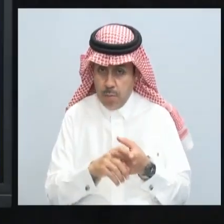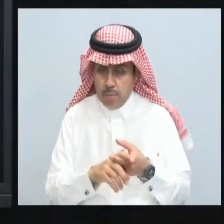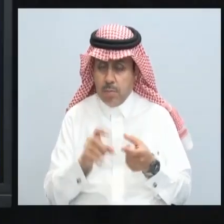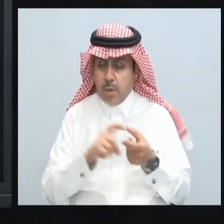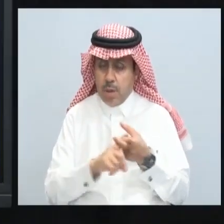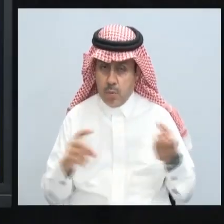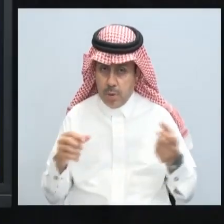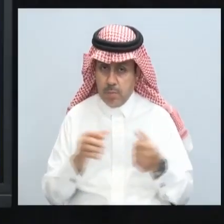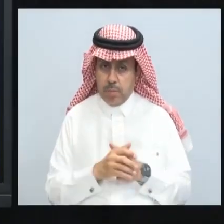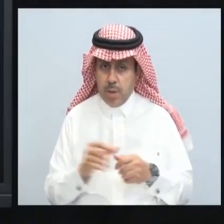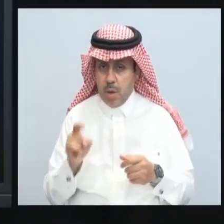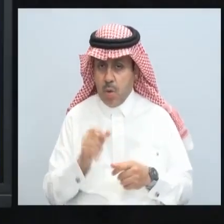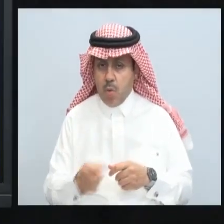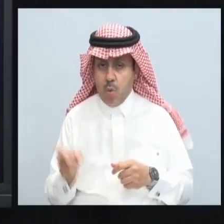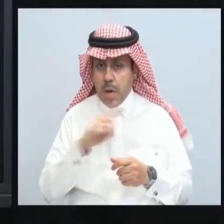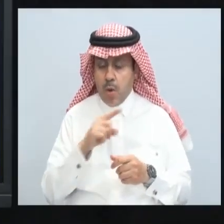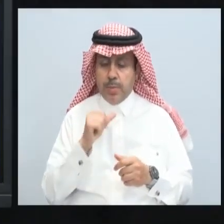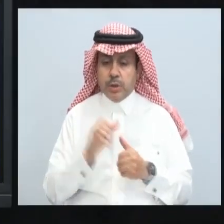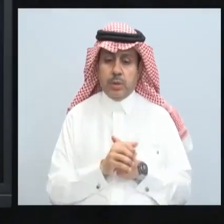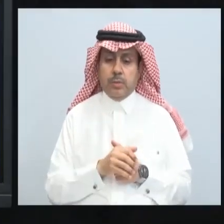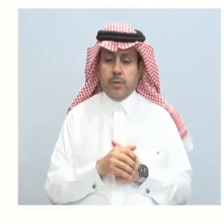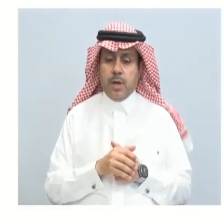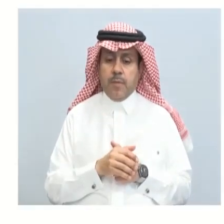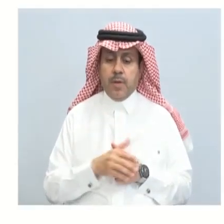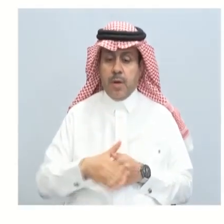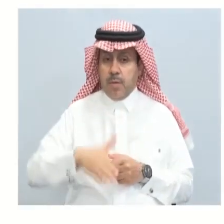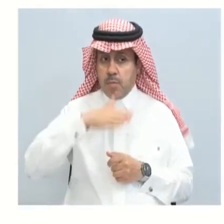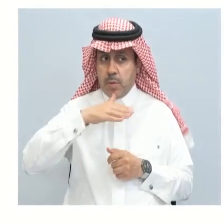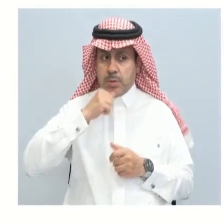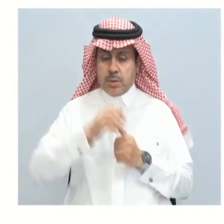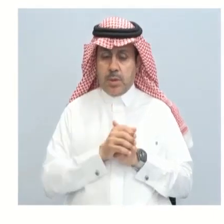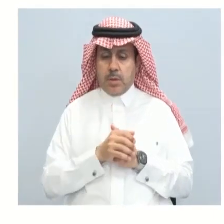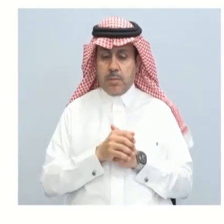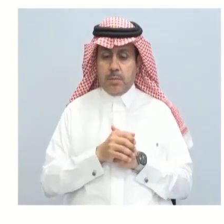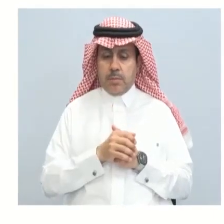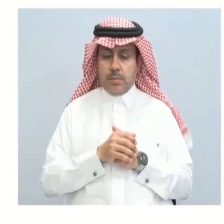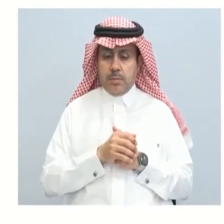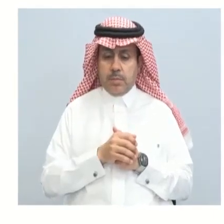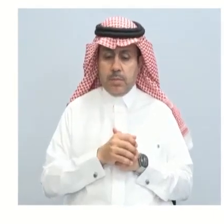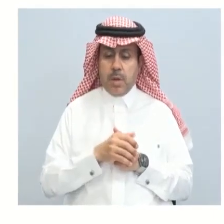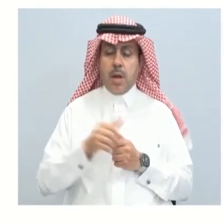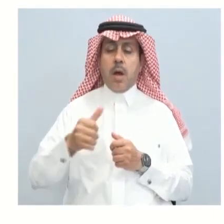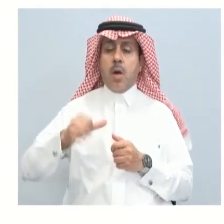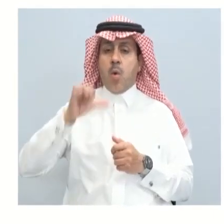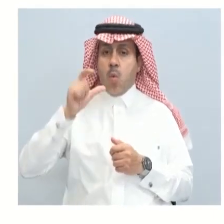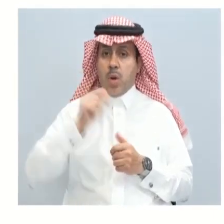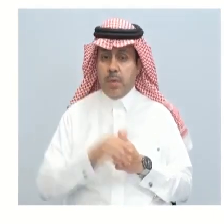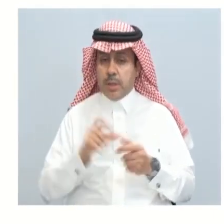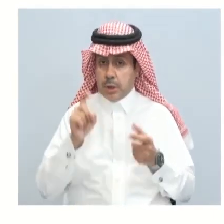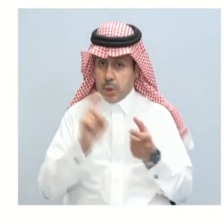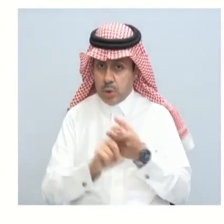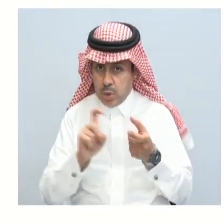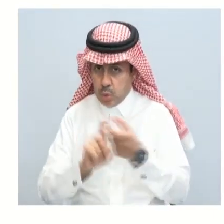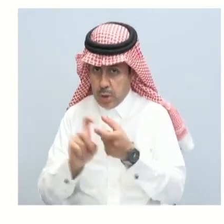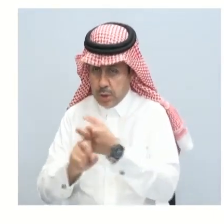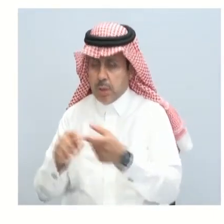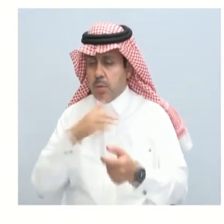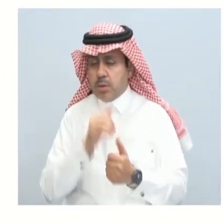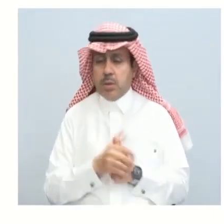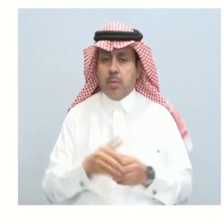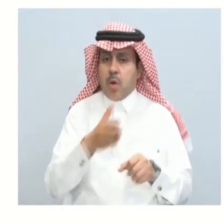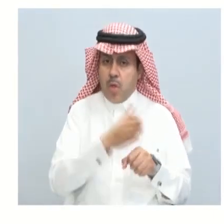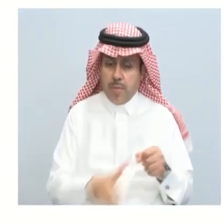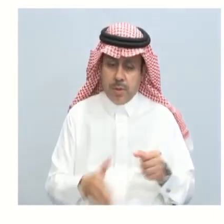وسلم وقد اولم النبي صلى الله عليه وسلم على نسائه فمن ذلك انه اولم بشه